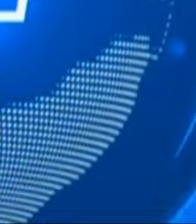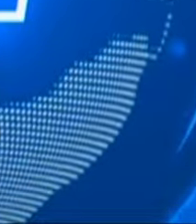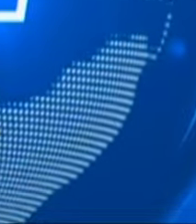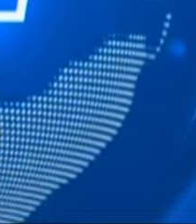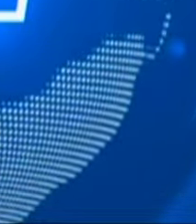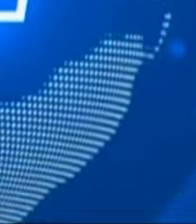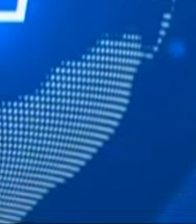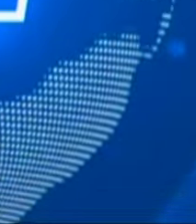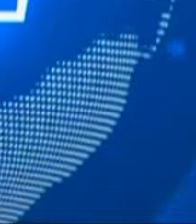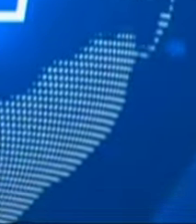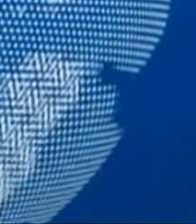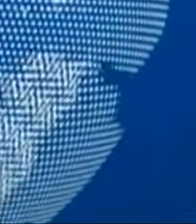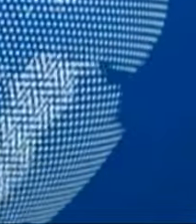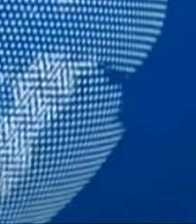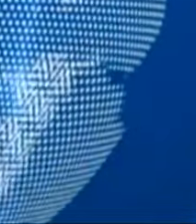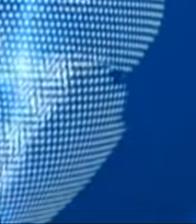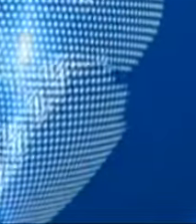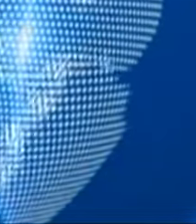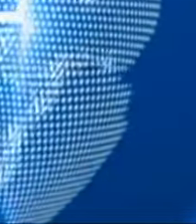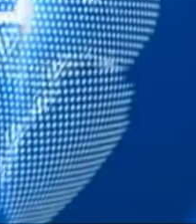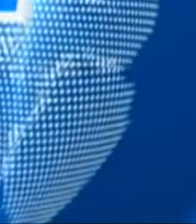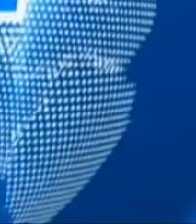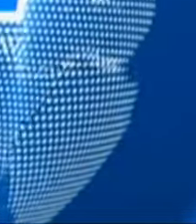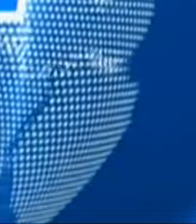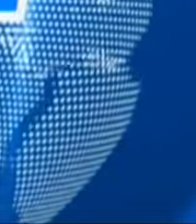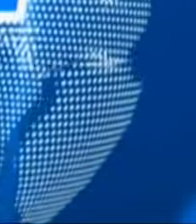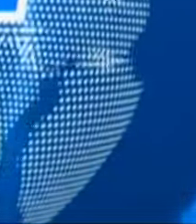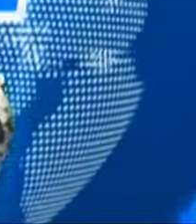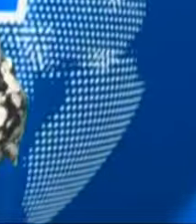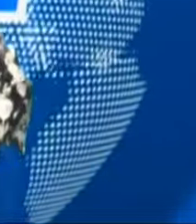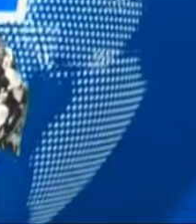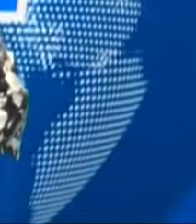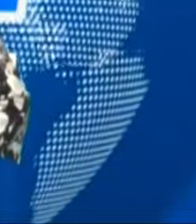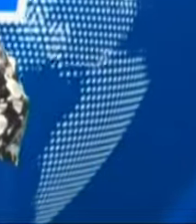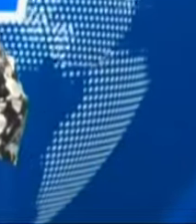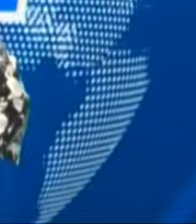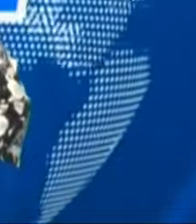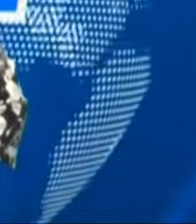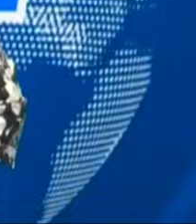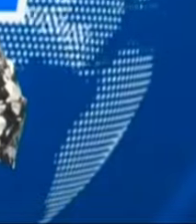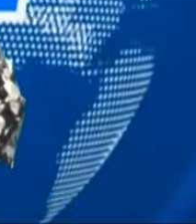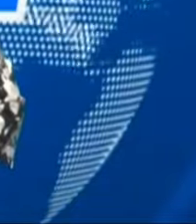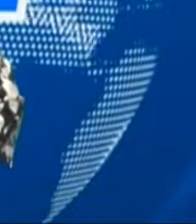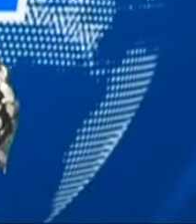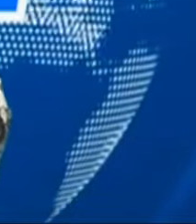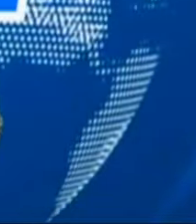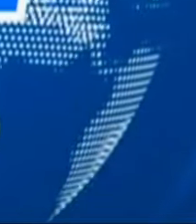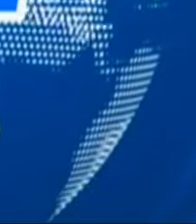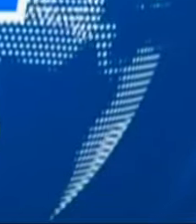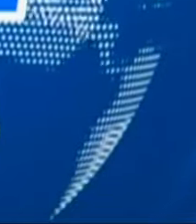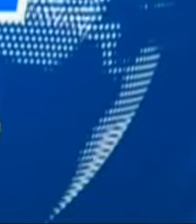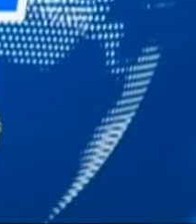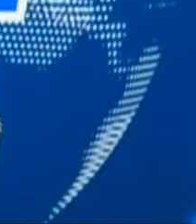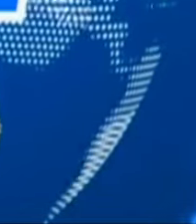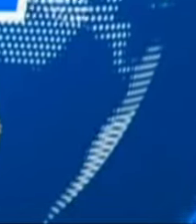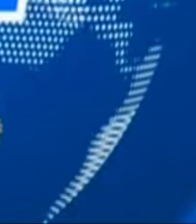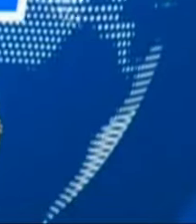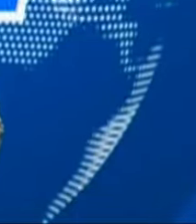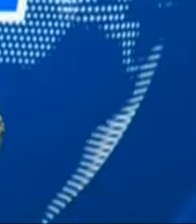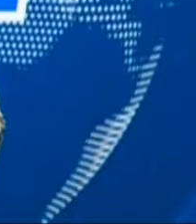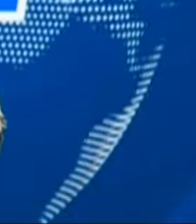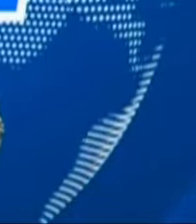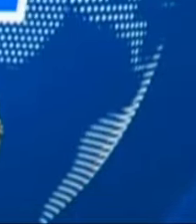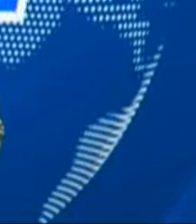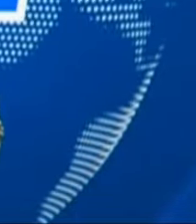ministre Judith Suminwa Tuluka qui a clôturé ses assises au nom du chef de l'État. Nous y reviendrons avec force